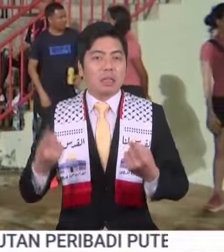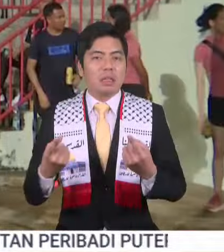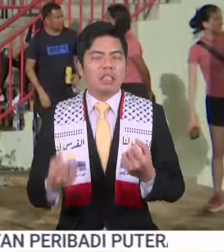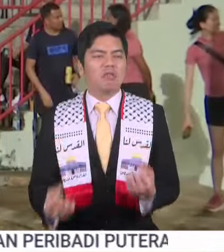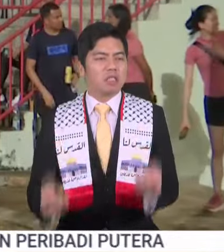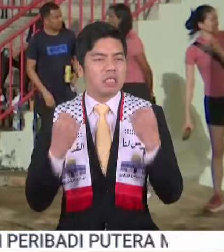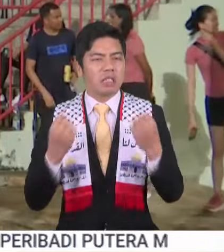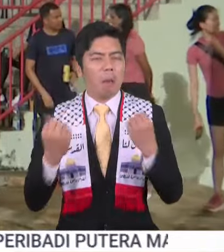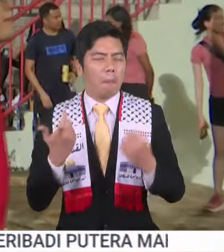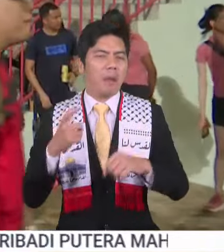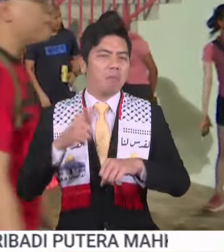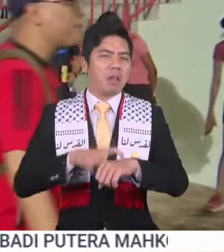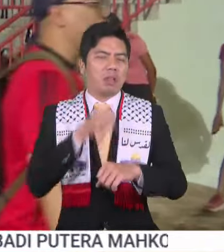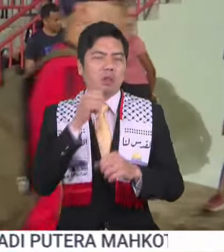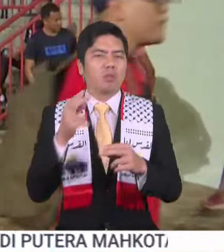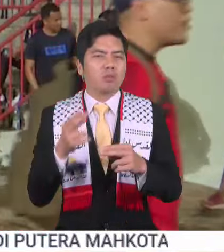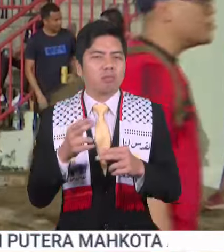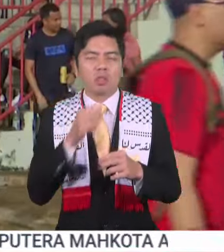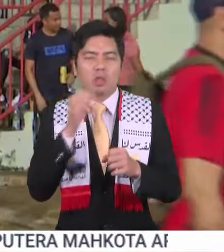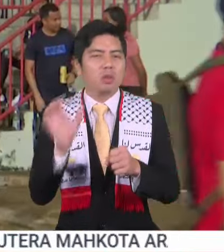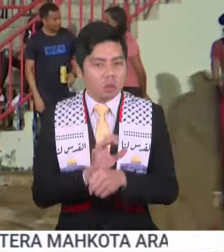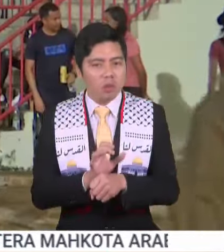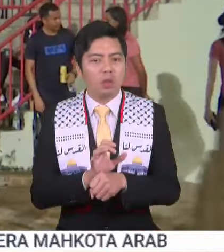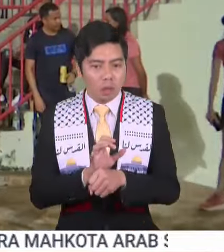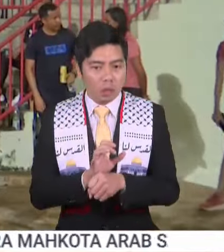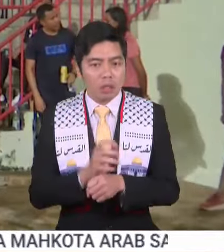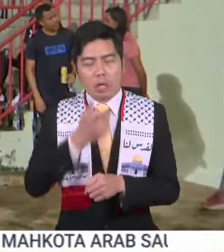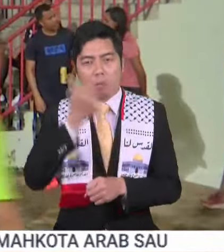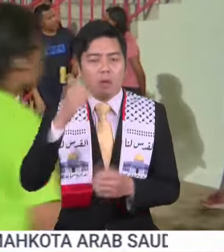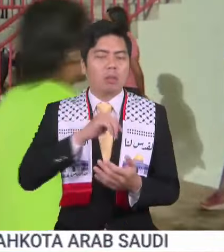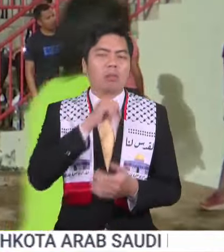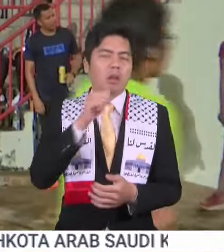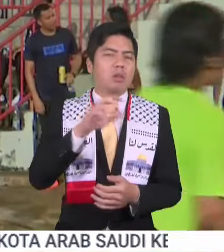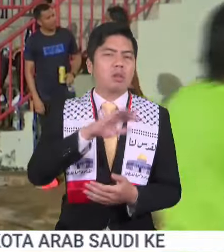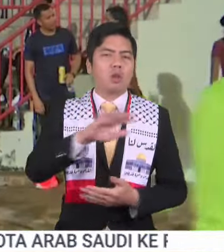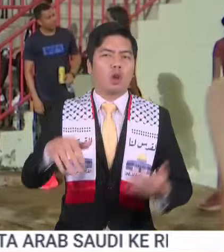singkat masanya, sebab gym of course tak semua gym kita boleh pergi. Lepas